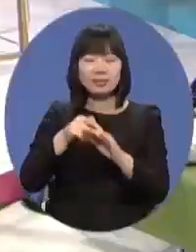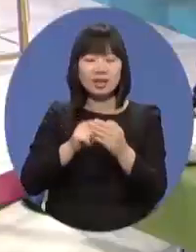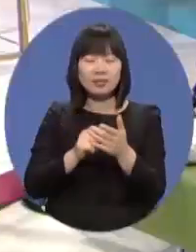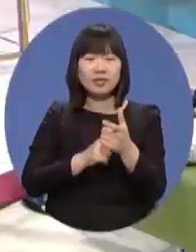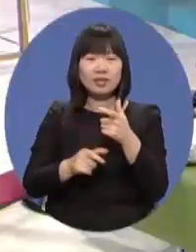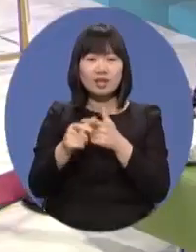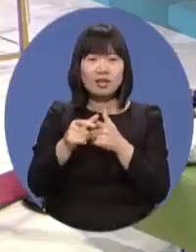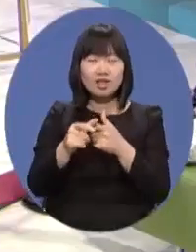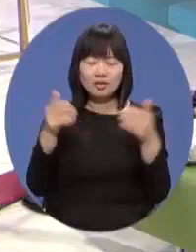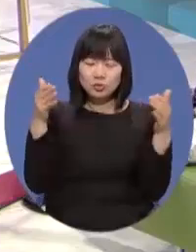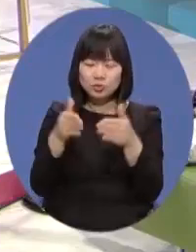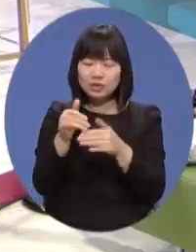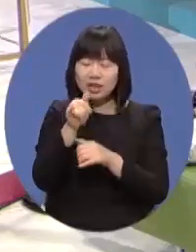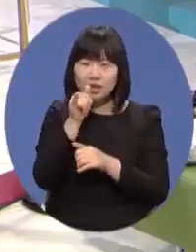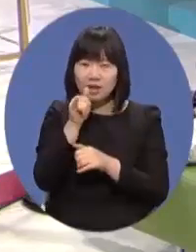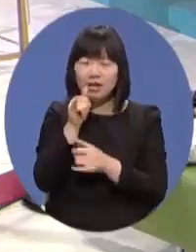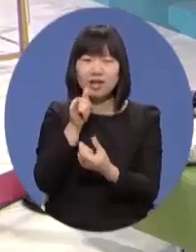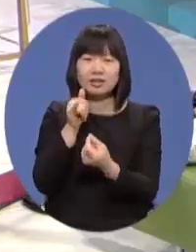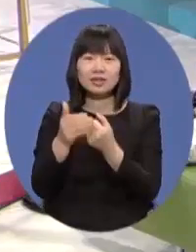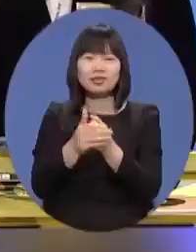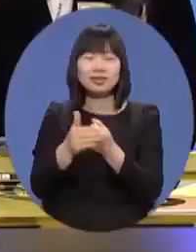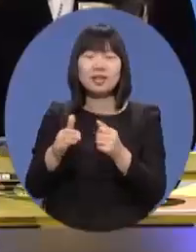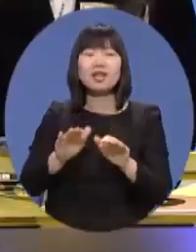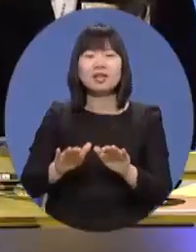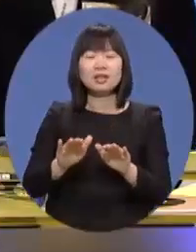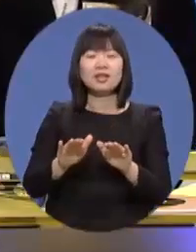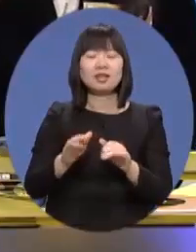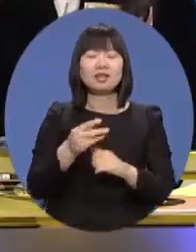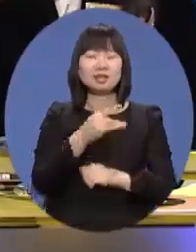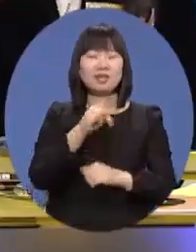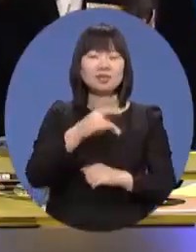마음에 조금 더 초점을 맞추신 것 같아서 네. 네, 이번에는 예, 다둥이 마음